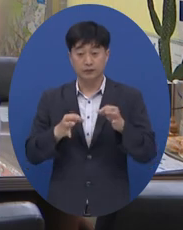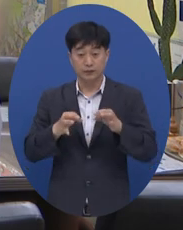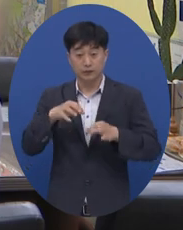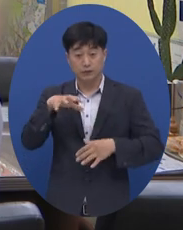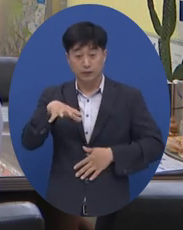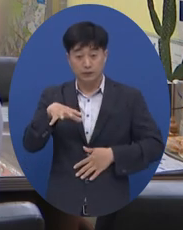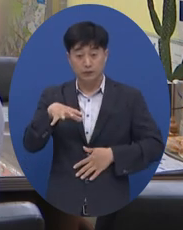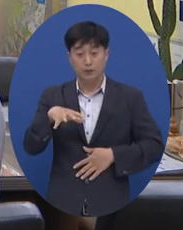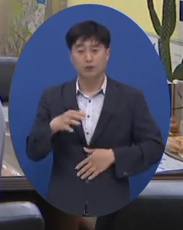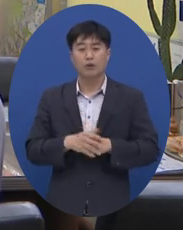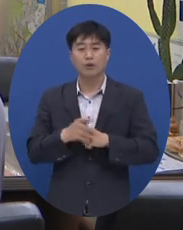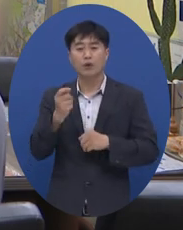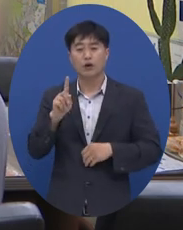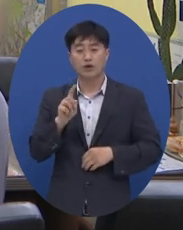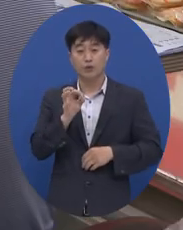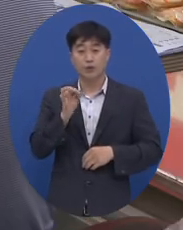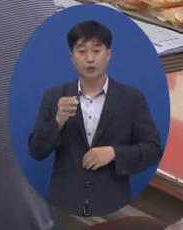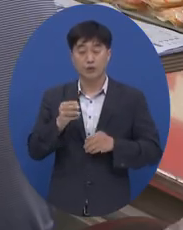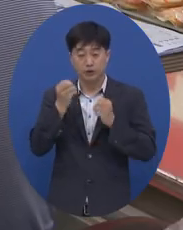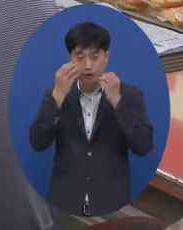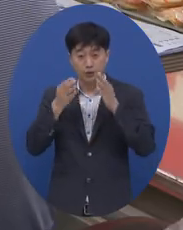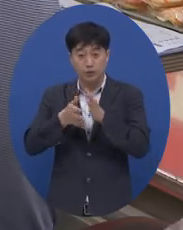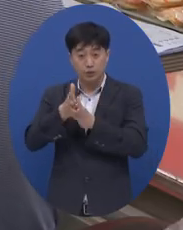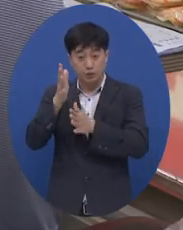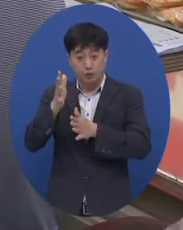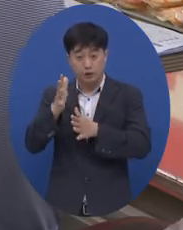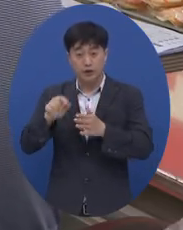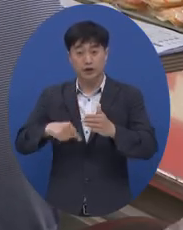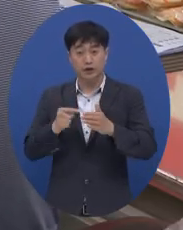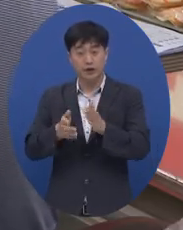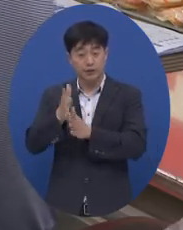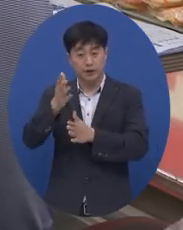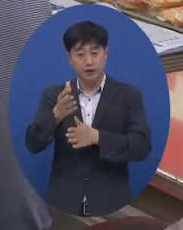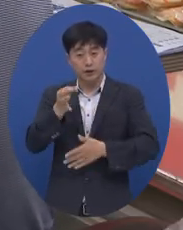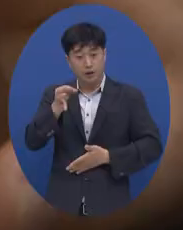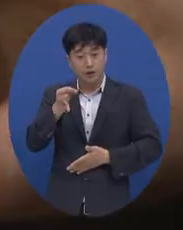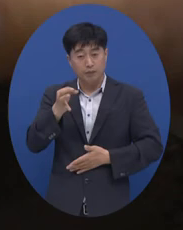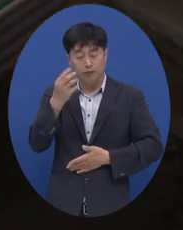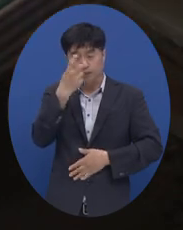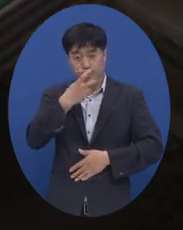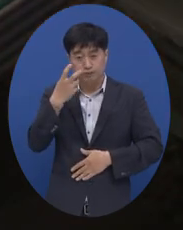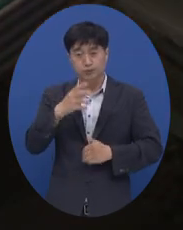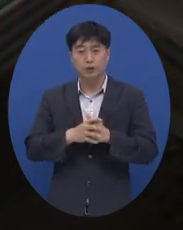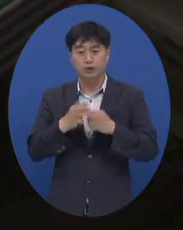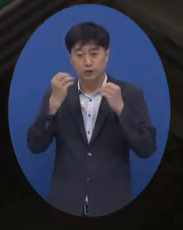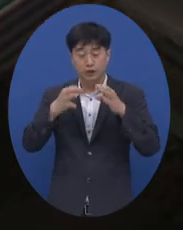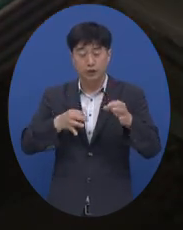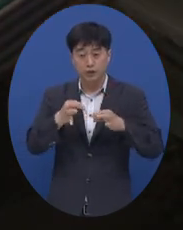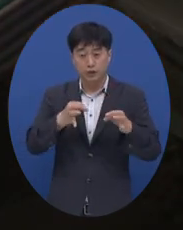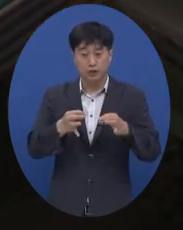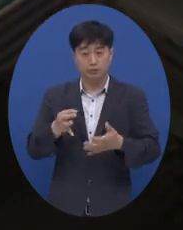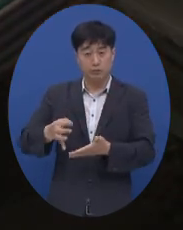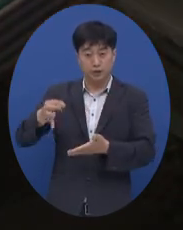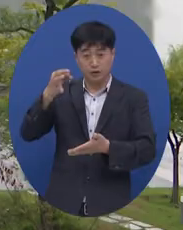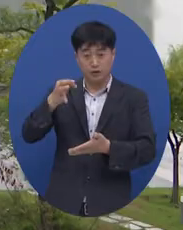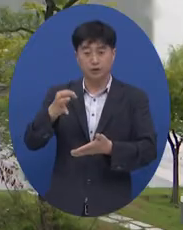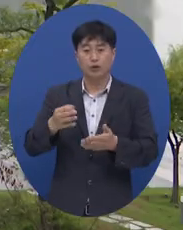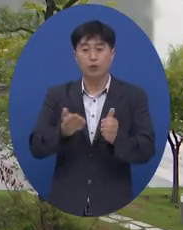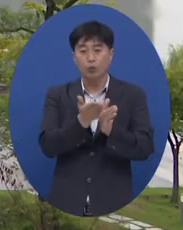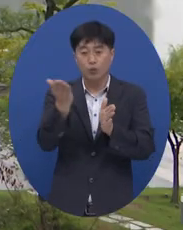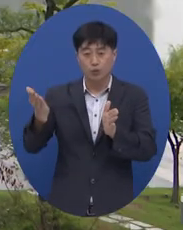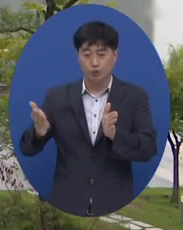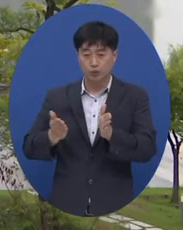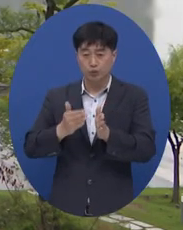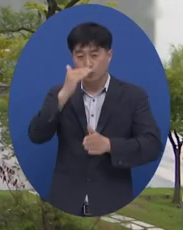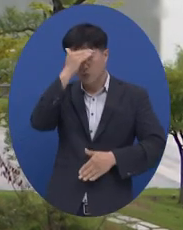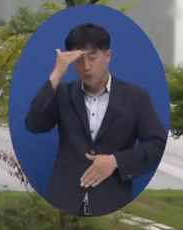부동산을 찾아 수원 광교 신도시 내 아파트 시세를 기자가 알아봤습니다. 현재 실거래가가 제일 비싼 곳은 호수